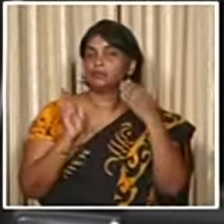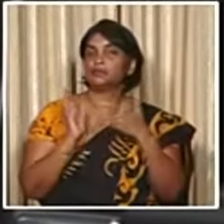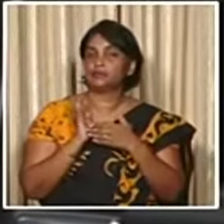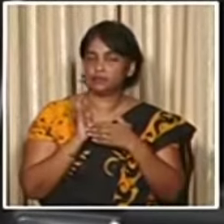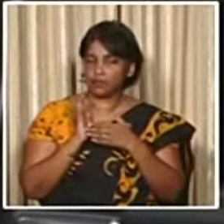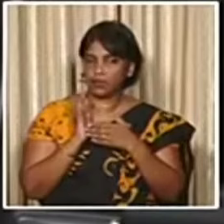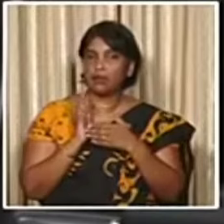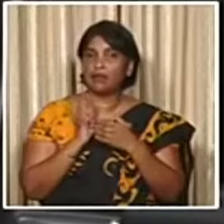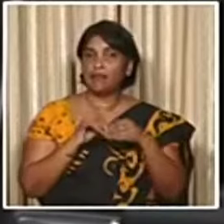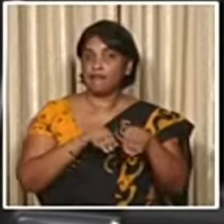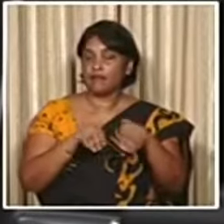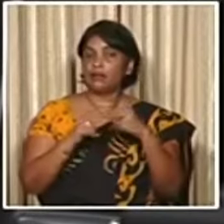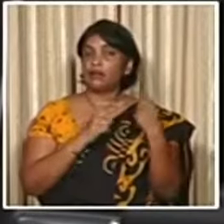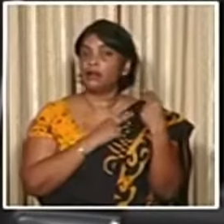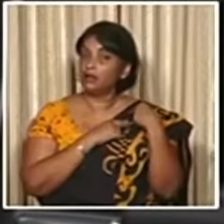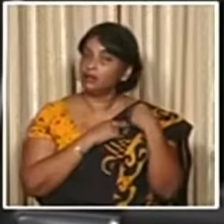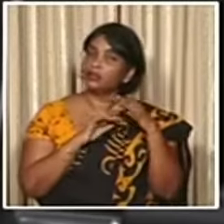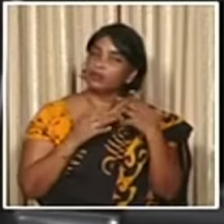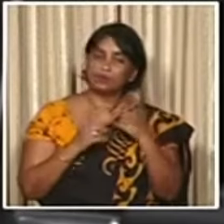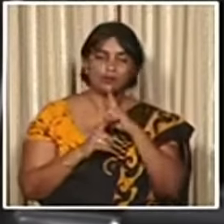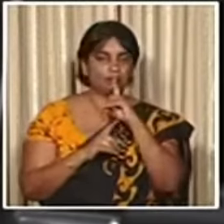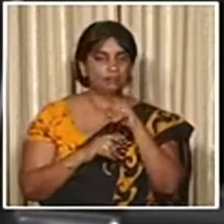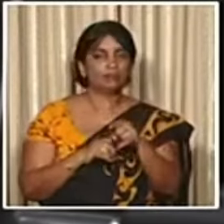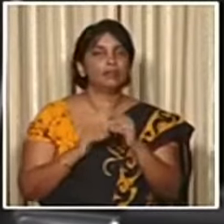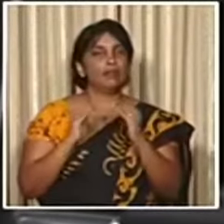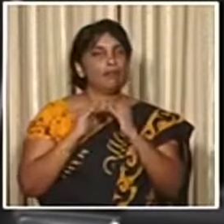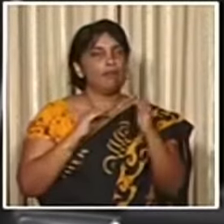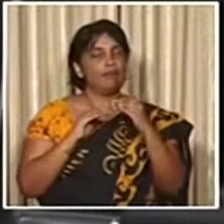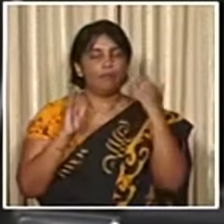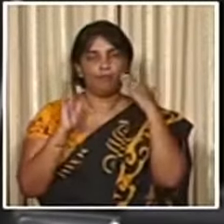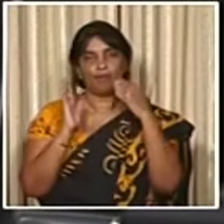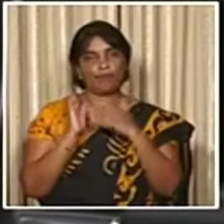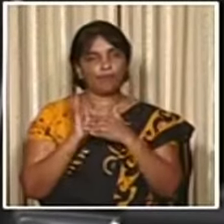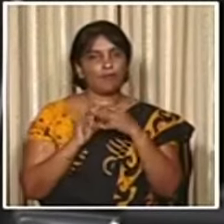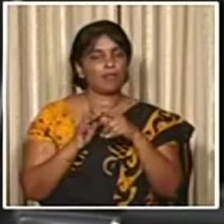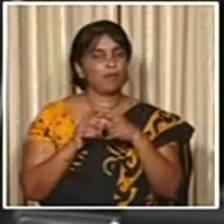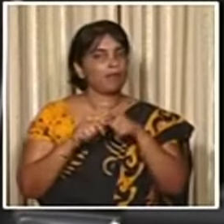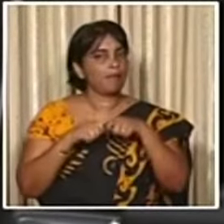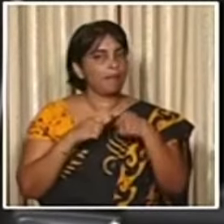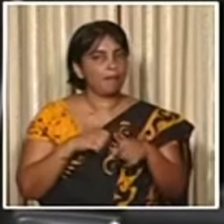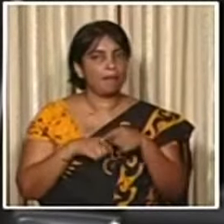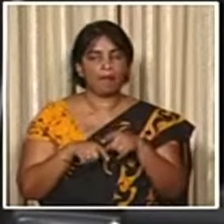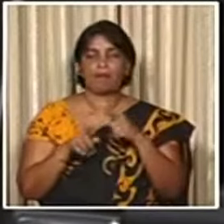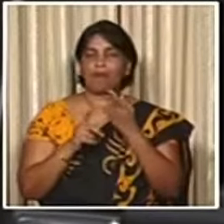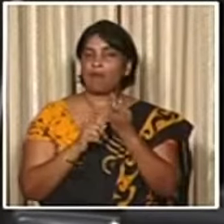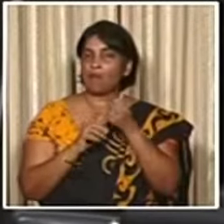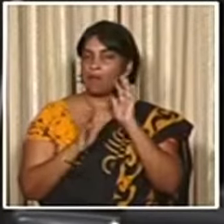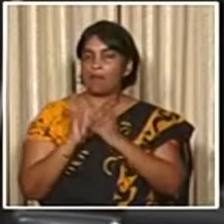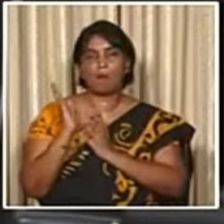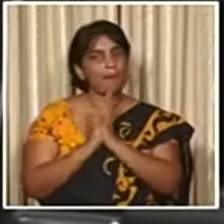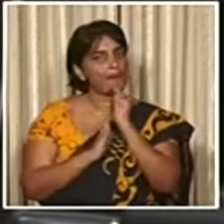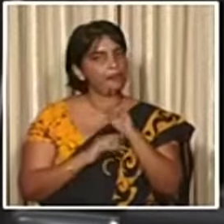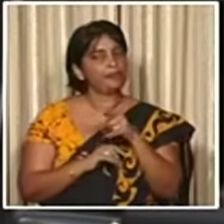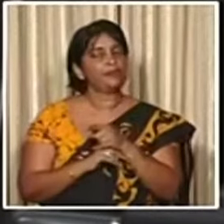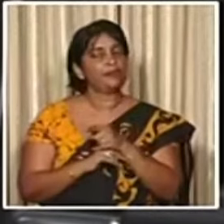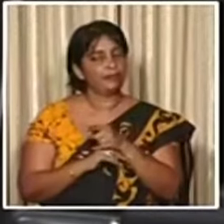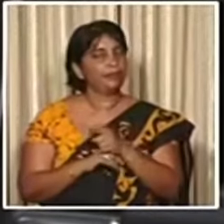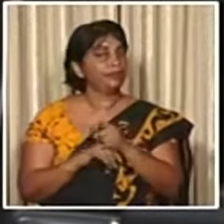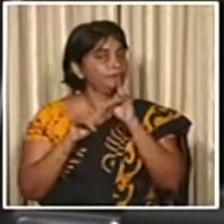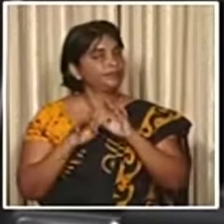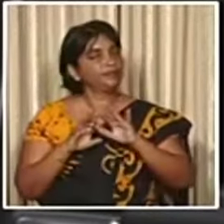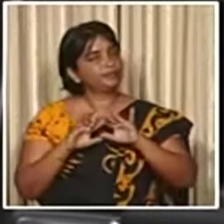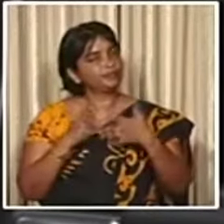පිළිබඳව වගා අයිතිය පිළිබඳව වෙන්න පුළුවන්. ගොඩනැගිලි දි කිරලා ඒගොල්ල වියදම් කරපු මුදල් වෙනුවෙන් තියෙන අයිතියක් වෙන්න පුළුවන්.